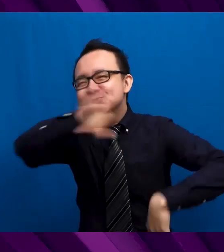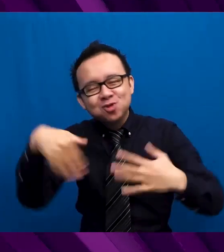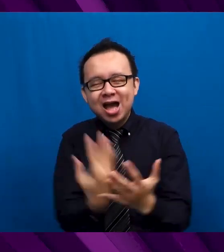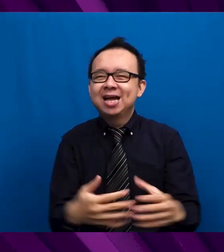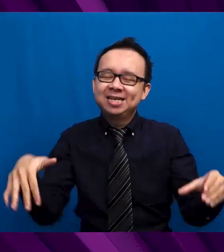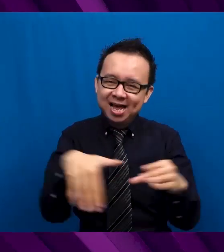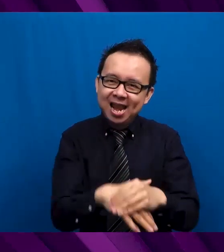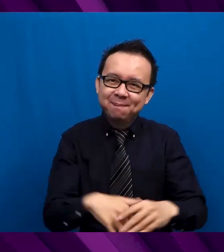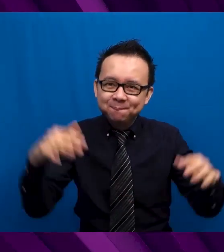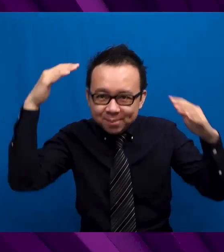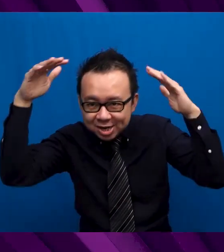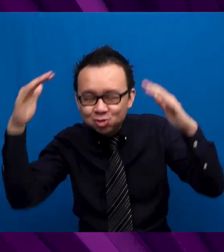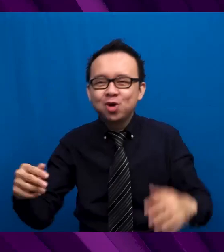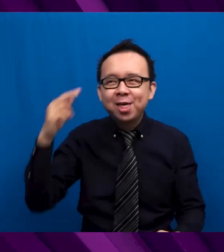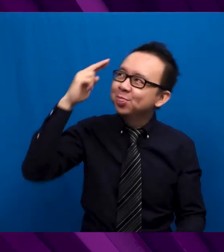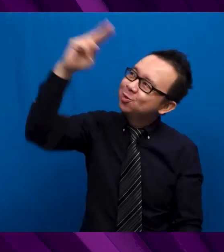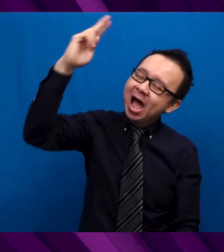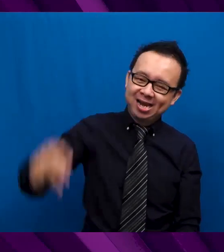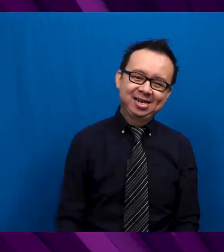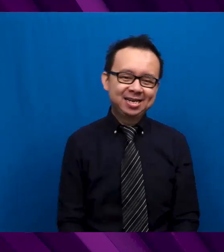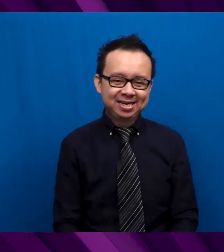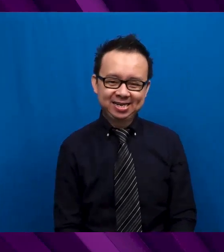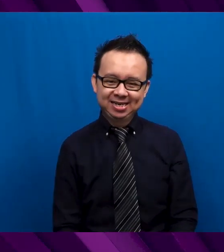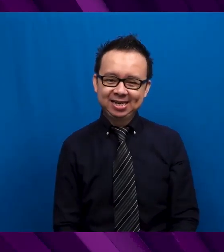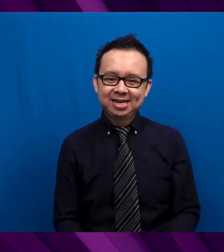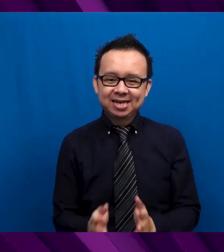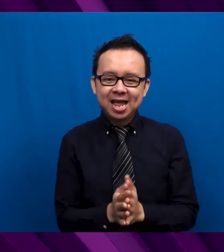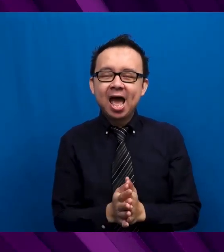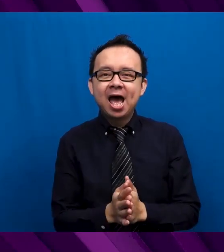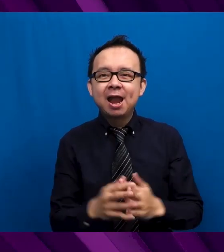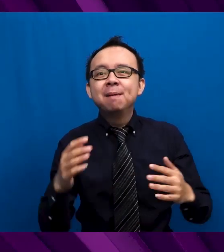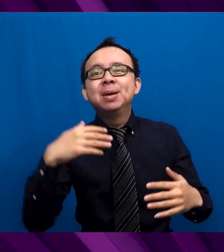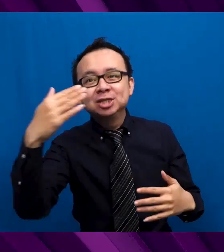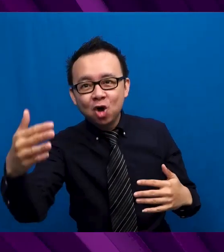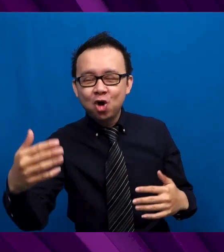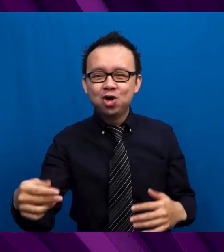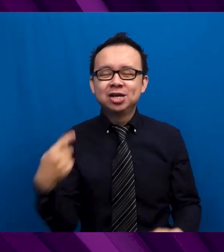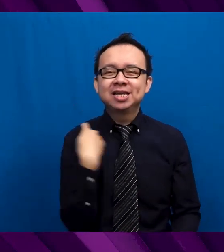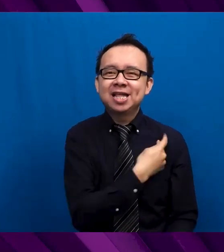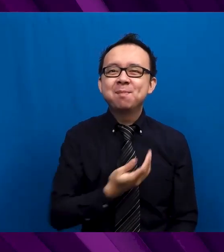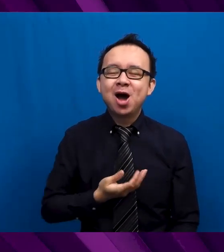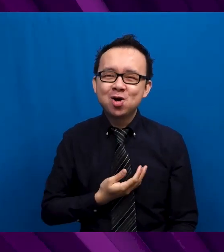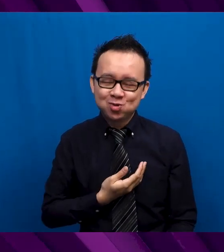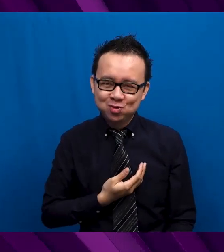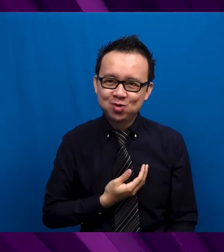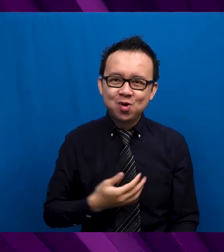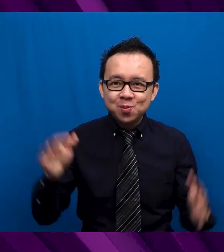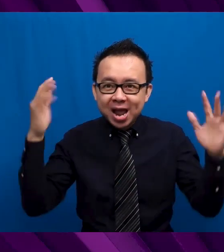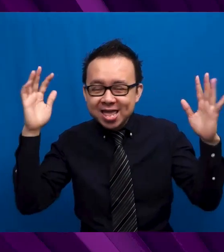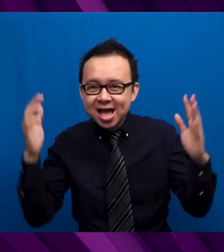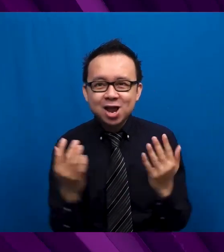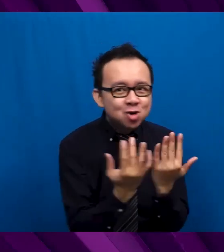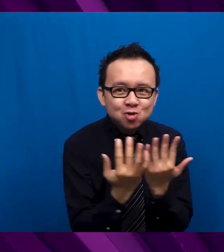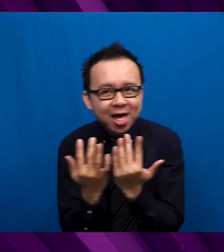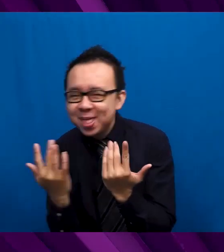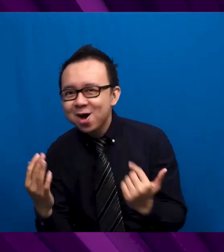penyertaan Tuhan dalam kehidupan kita. Dan besok kita akan merayakan ulang tahun bangsa Indonesia kita yang tercinta. Di 75